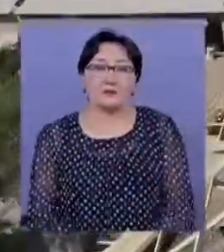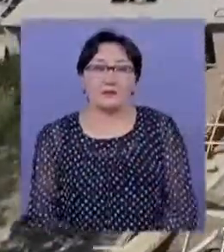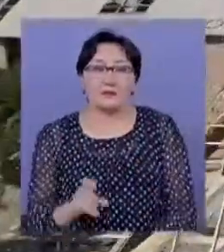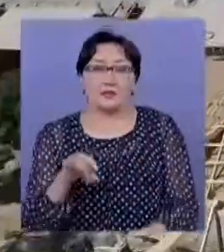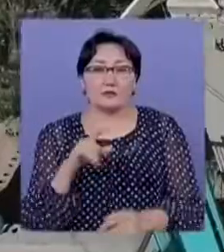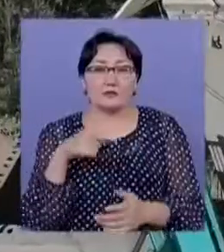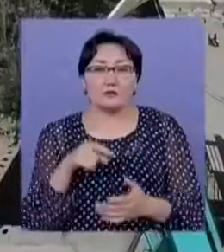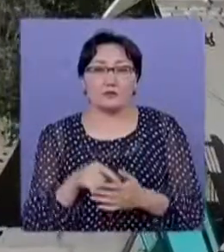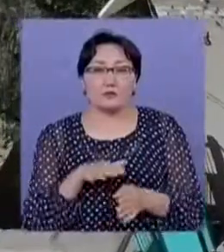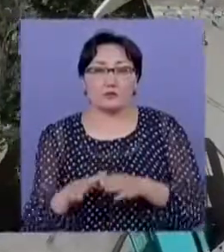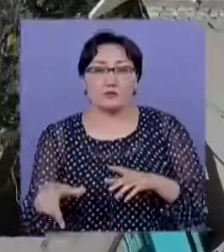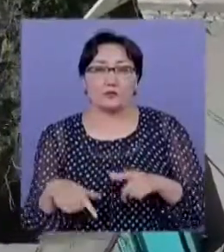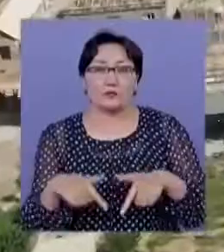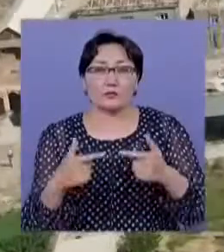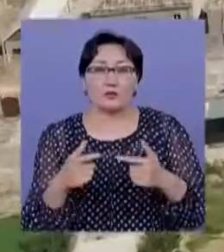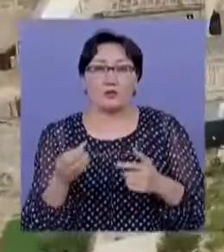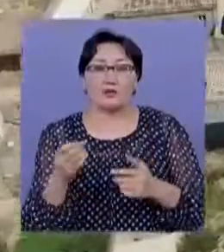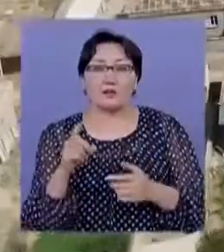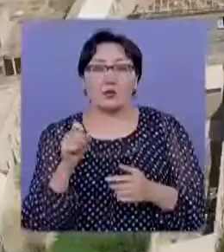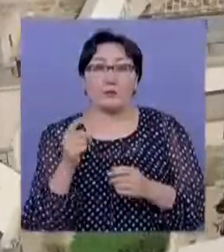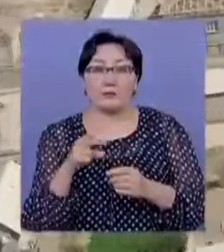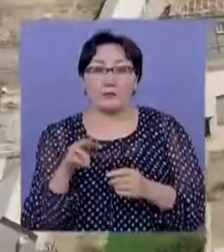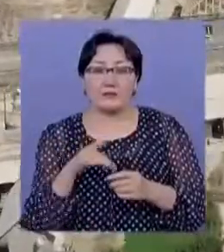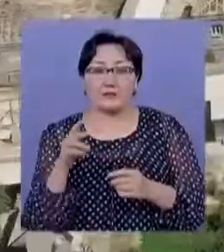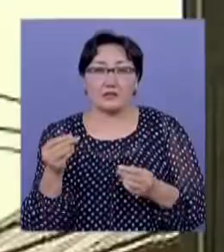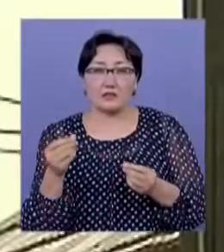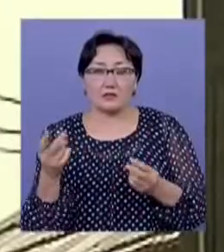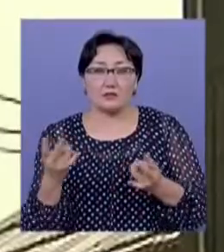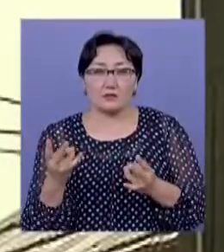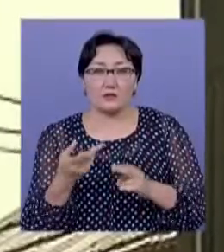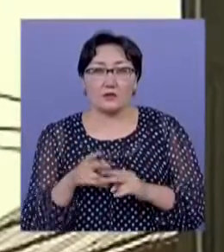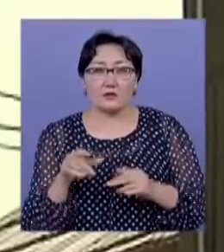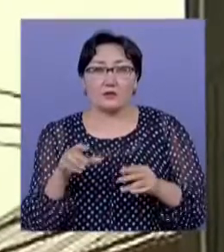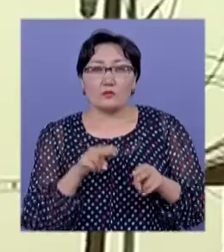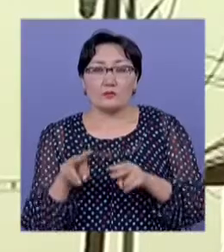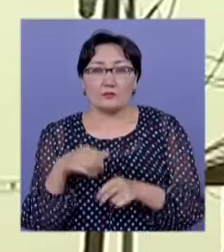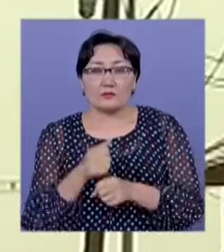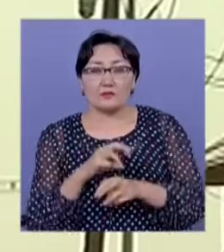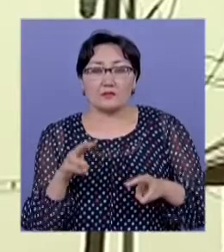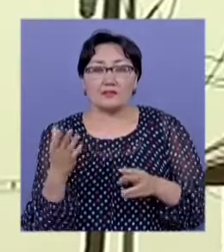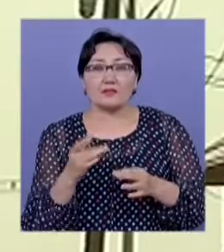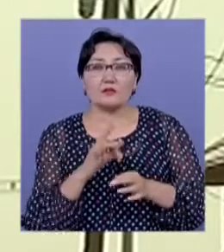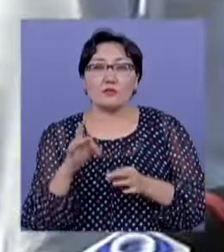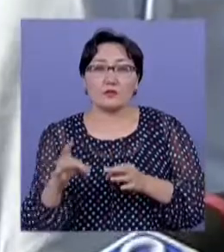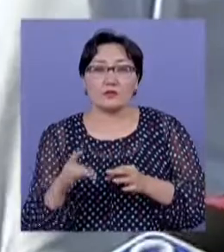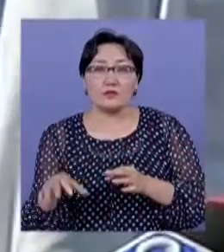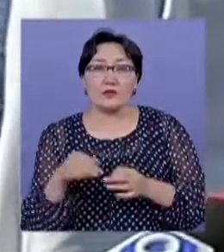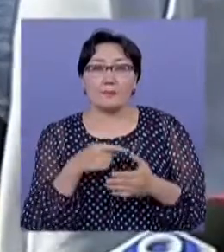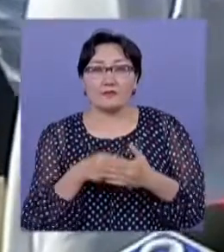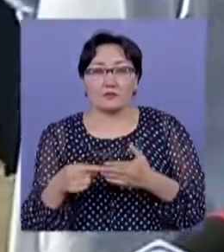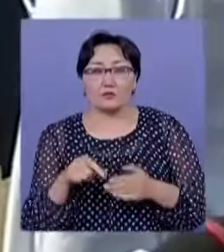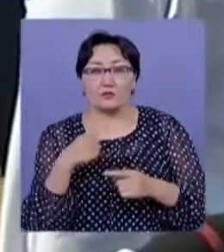Арыс қаласын толық қалыпқа келтіру үшін тағы 11 миллиардтан аса қаржы керек. Құрылыс нысандарын тексерген үкімет басшысы қай облыстың басшыларына ескерту